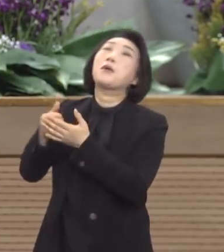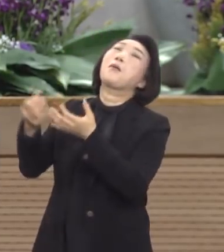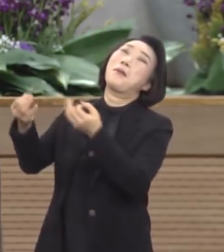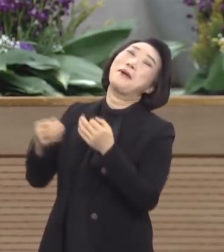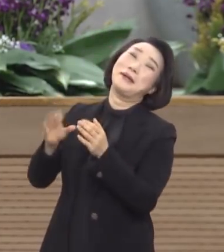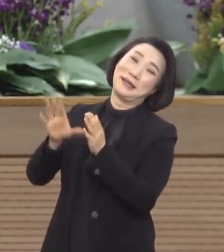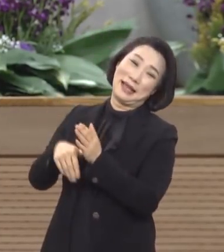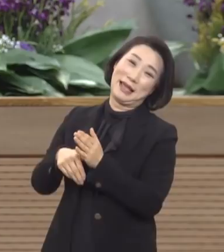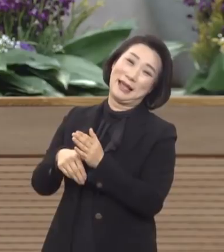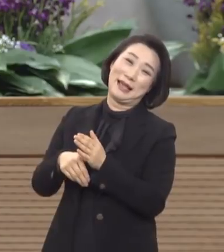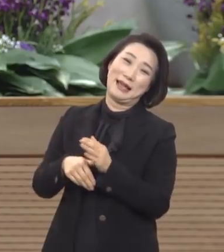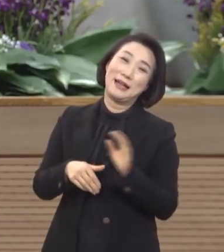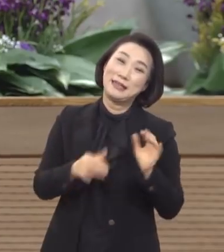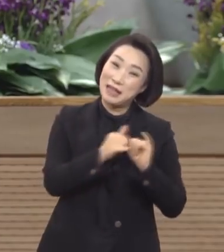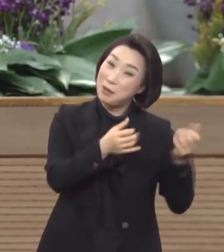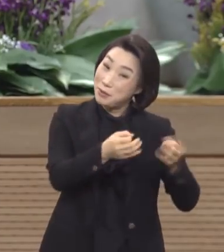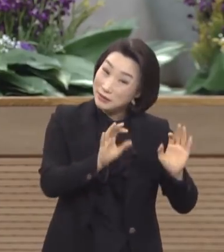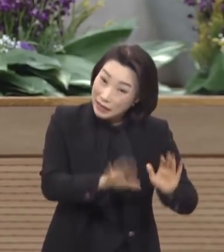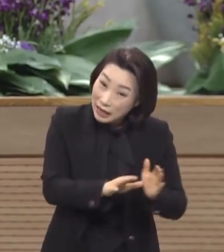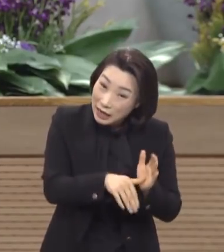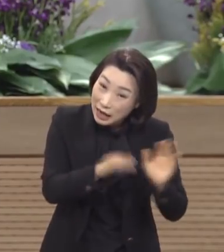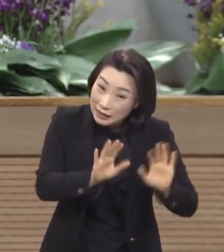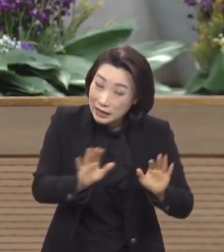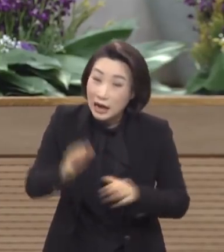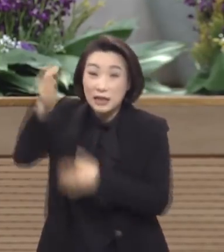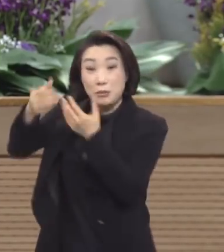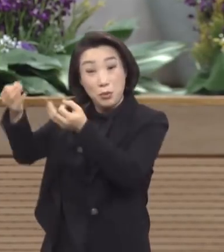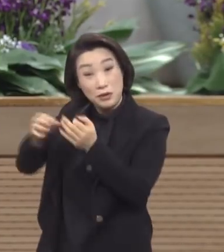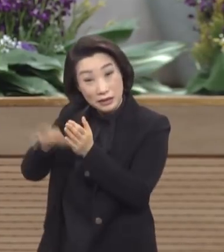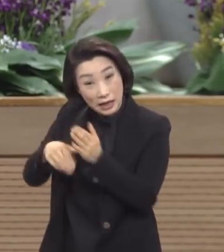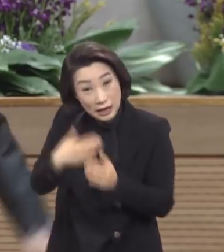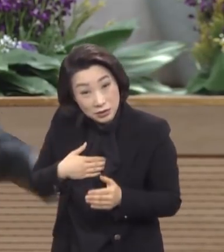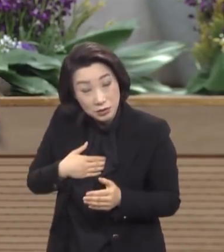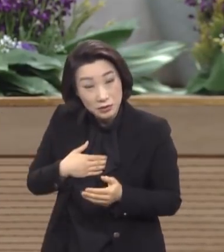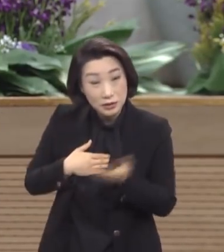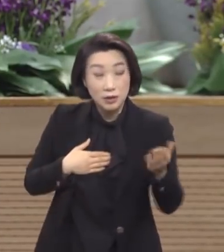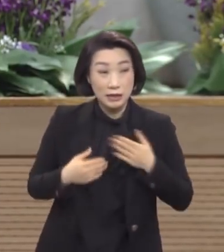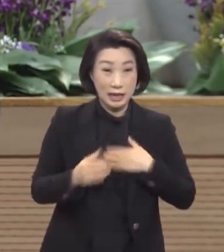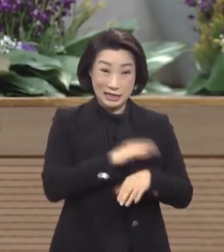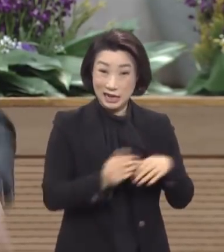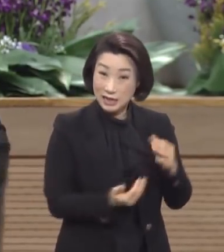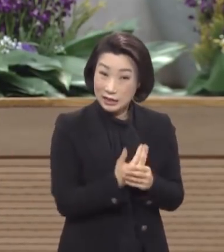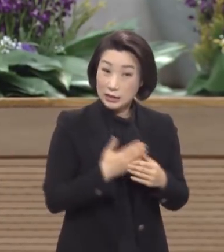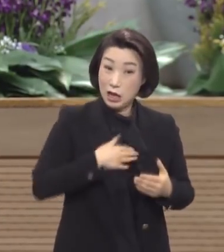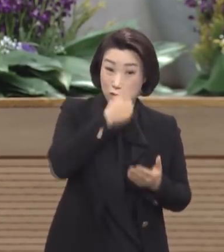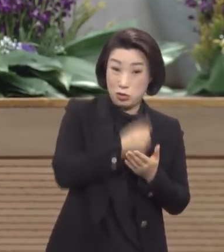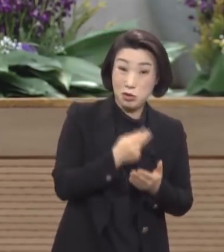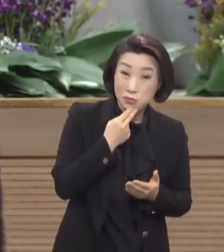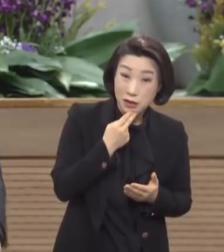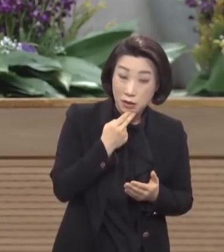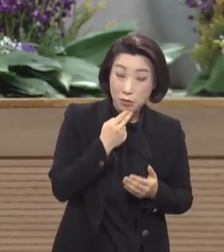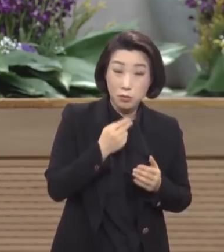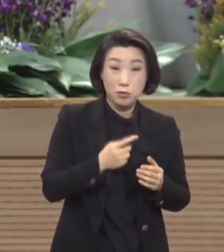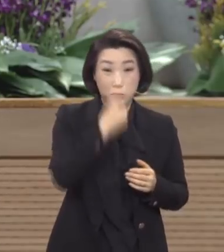보실 때. 내가 잘랑 달랐다가야 소용없어. 나는 죄 없다가야 소용없어.